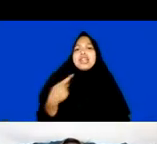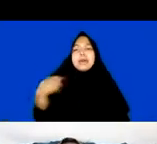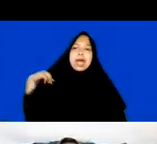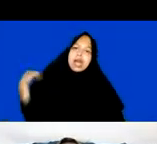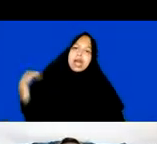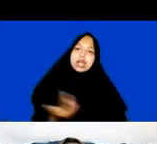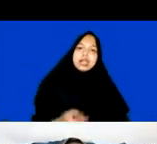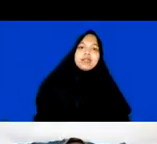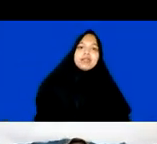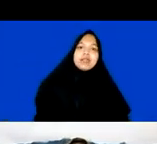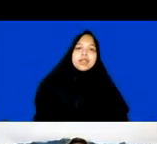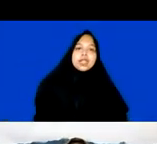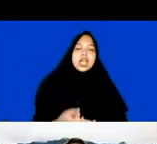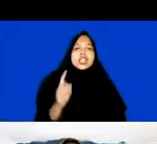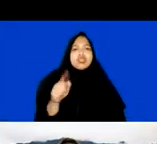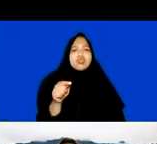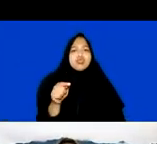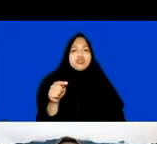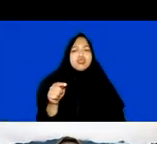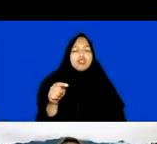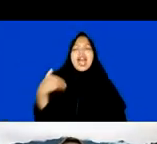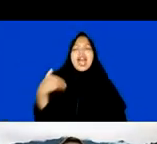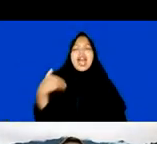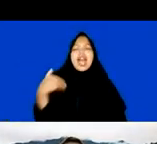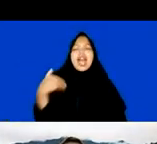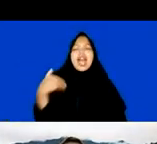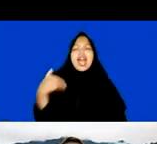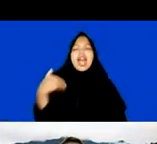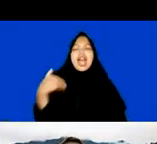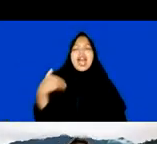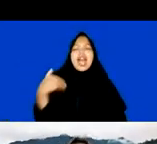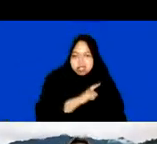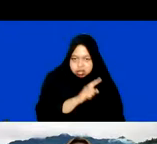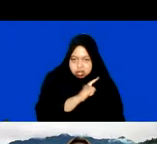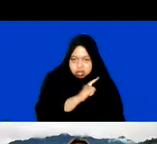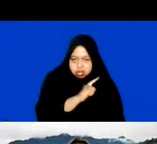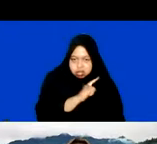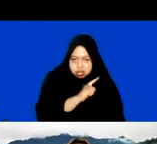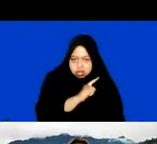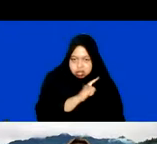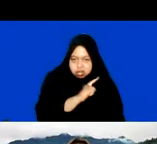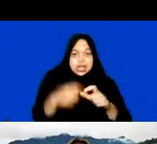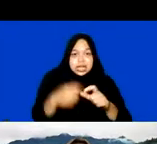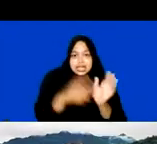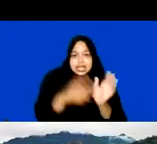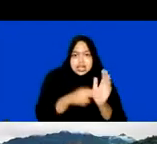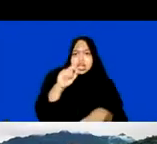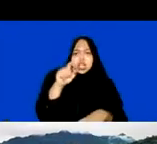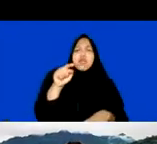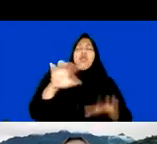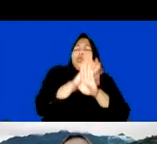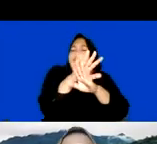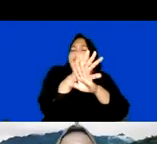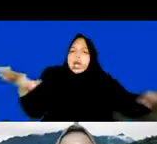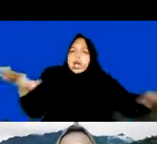Jadi dari situ sebenarnya ada seninya sendiri gitu. Tentu kan luas ya. Yep. Maksudnya ketika kita berpikir seni itu kayak kita